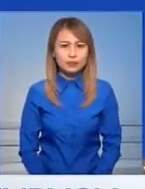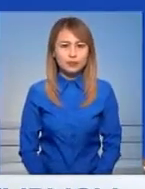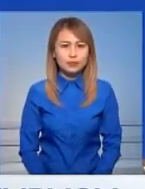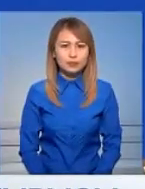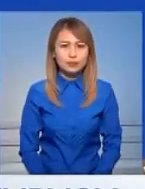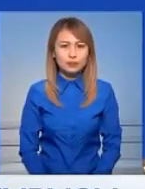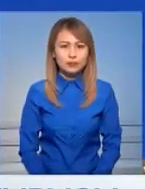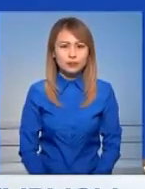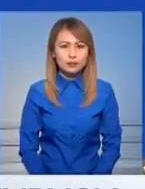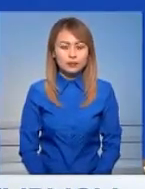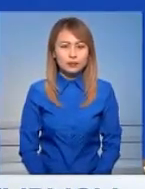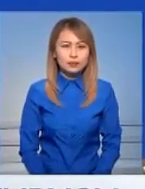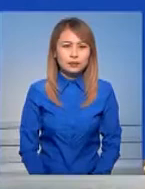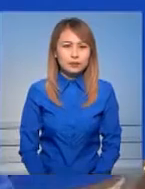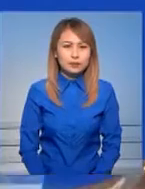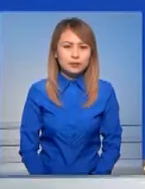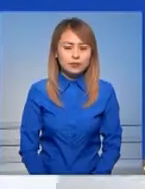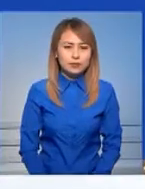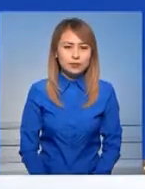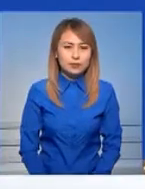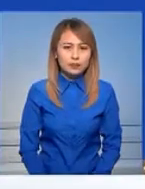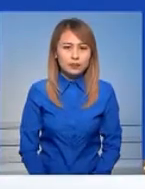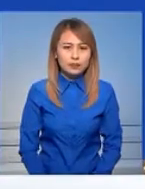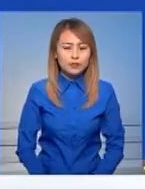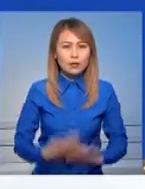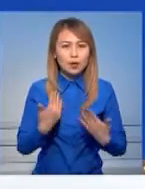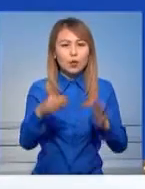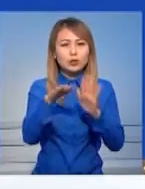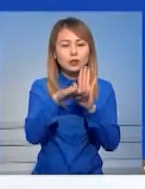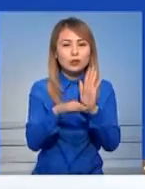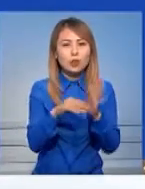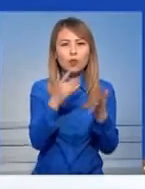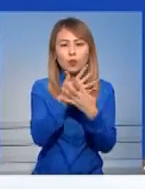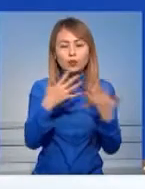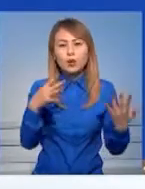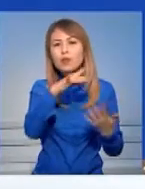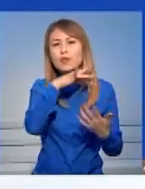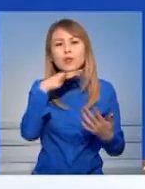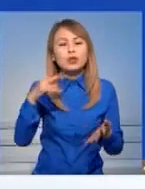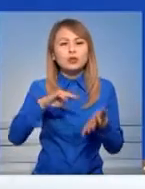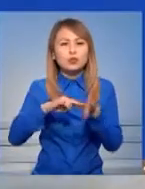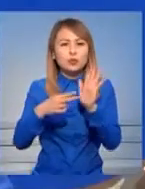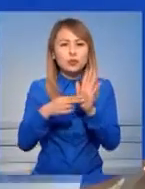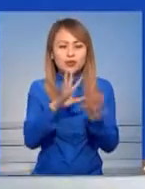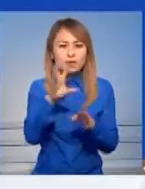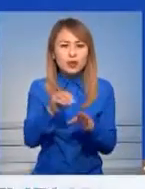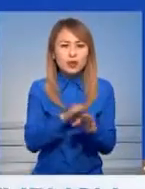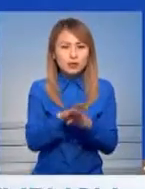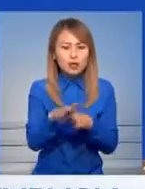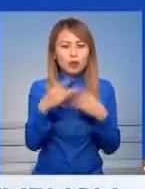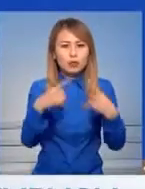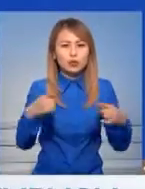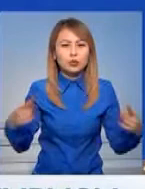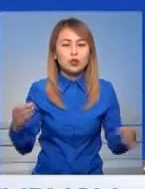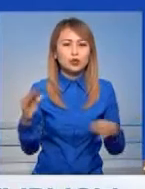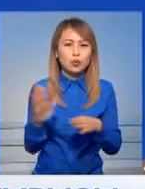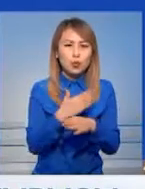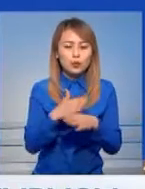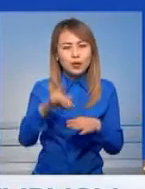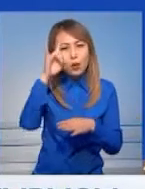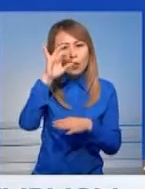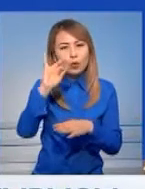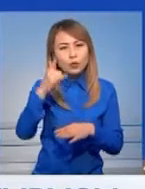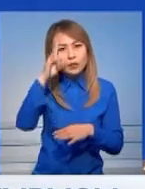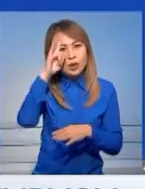Бұл өңірде рухани жаңғыру бағдарламасы бойынша көптеген жобалар жүзеге асып жатыр. Бұдан бөлек оңтүстік